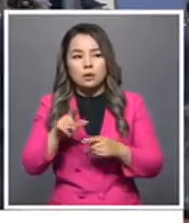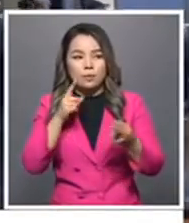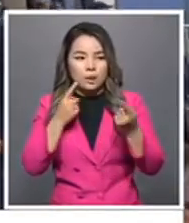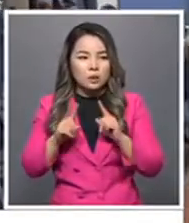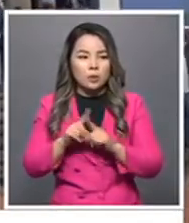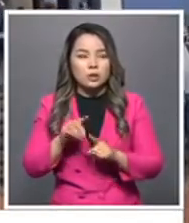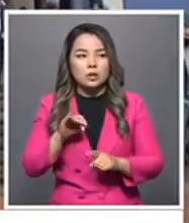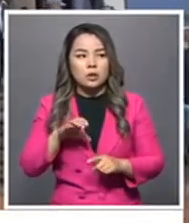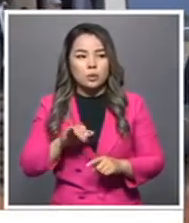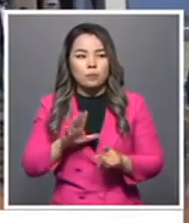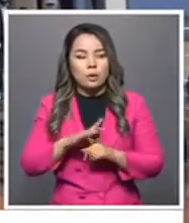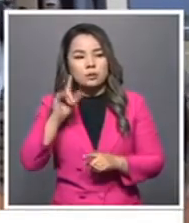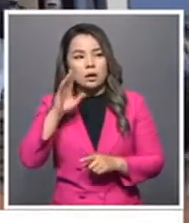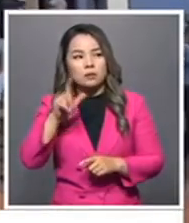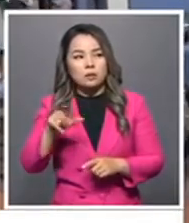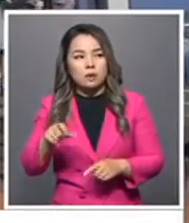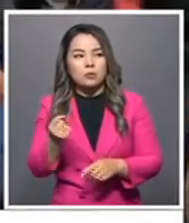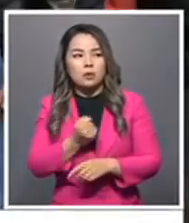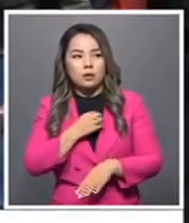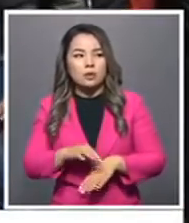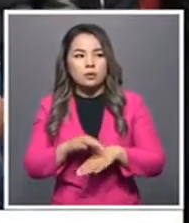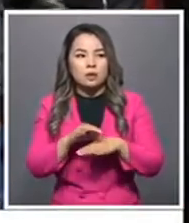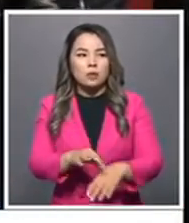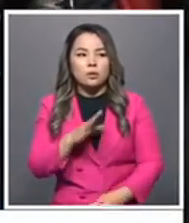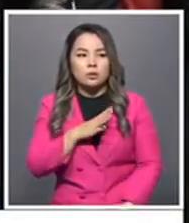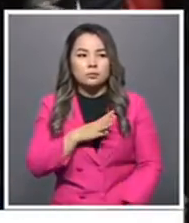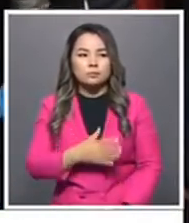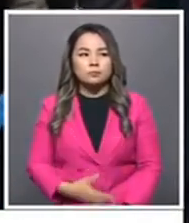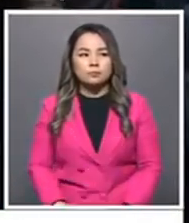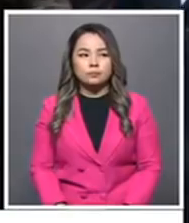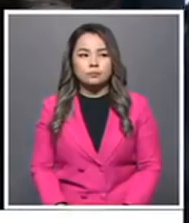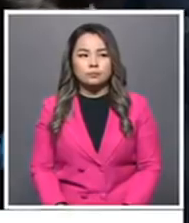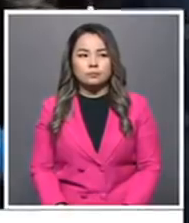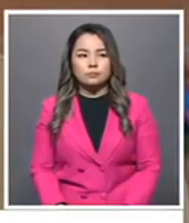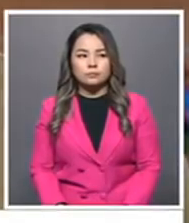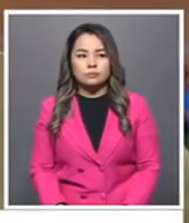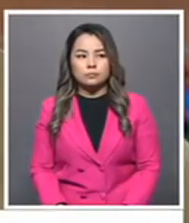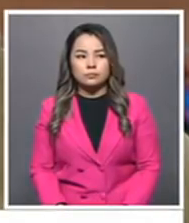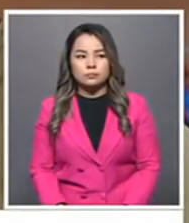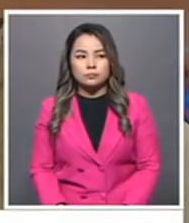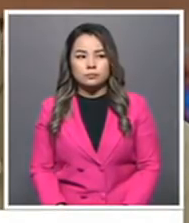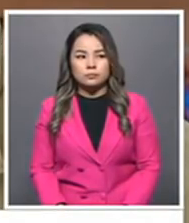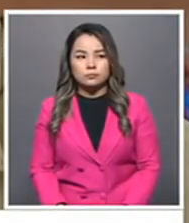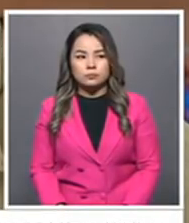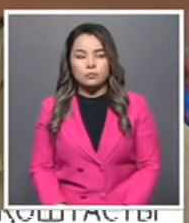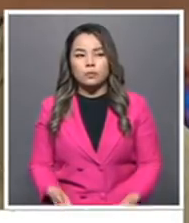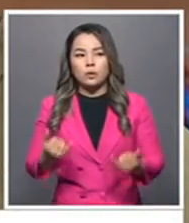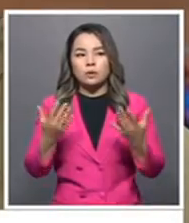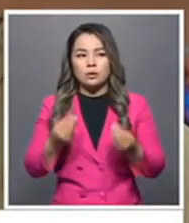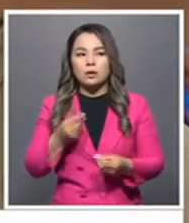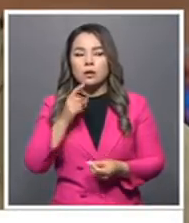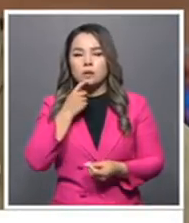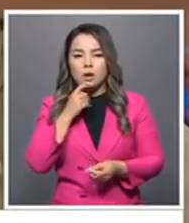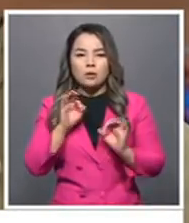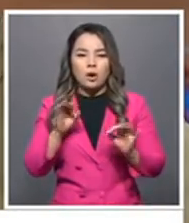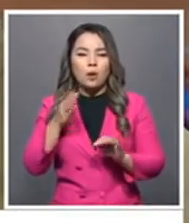жұртшылық жетісудің шоқ жұлдызын қимастықпен шығарып салды. Бұл айтуға оңай десе, мен бүгін айтуға қиын